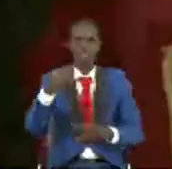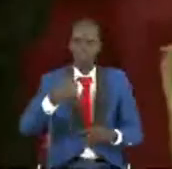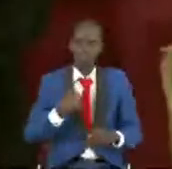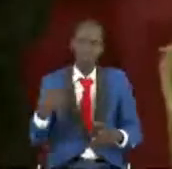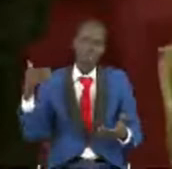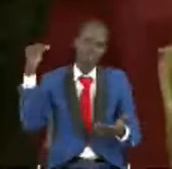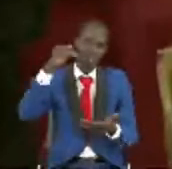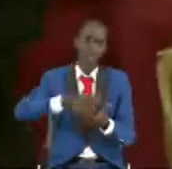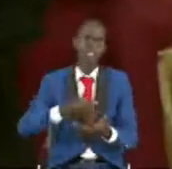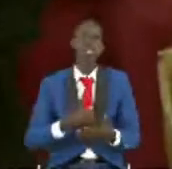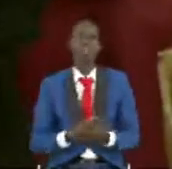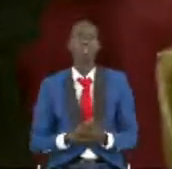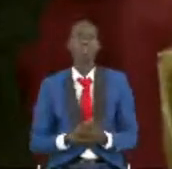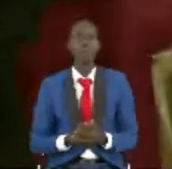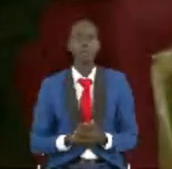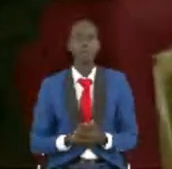jamais m'attraper.